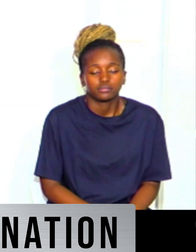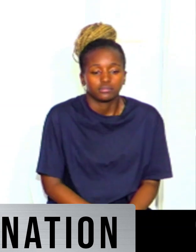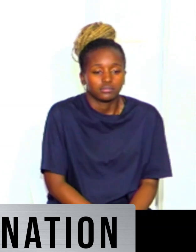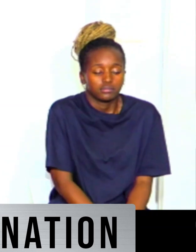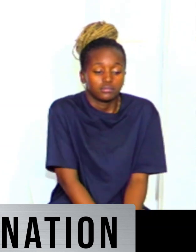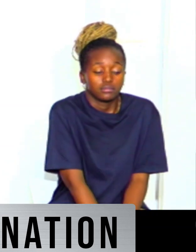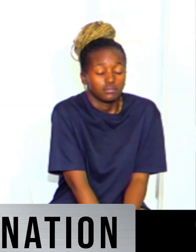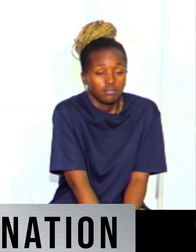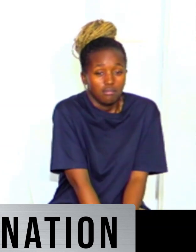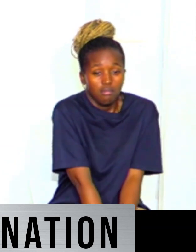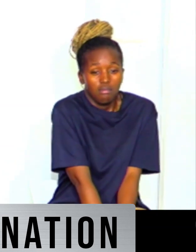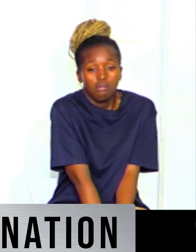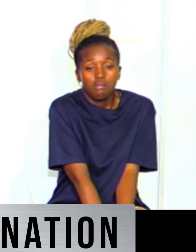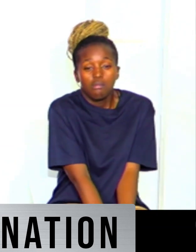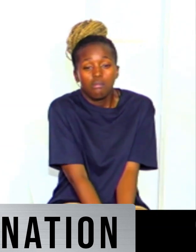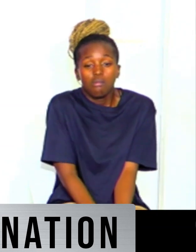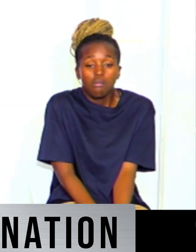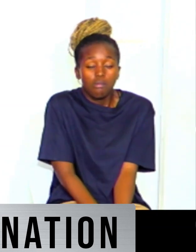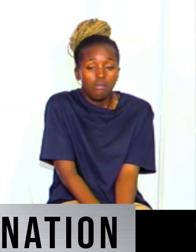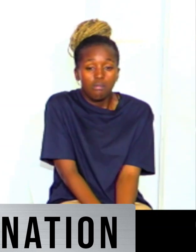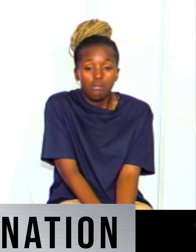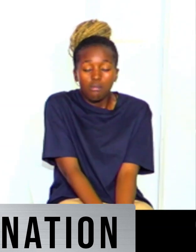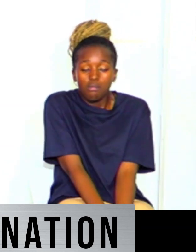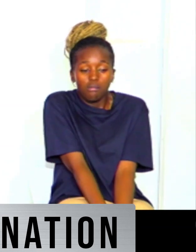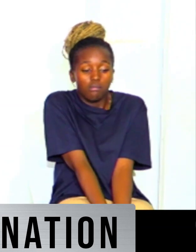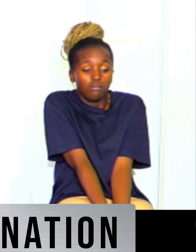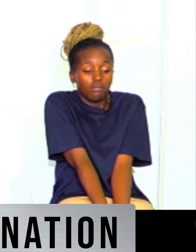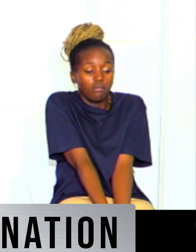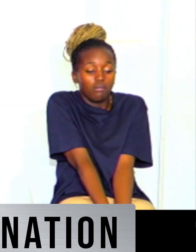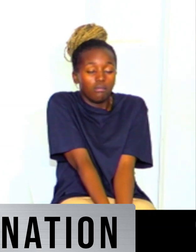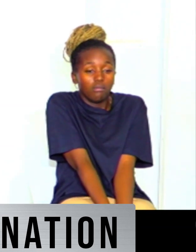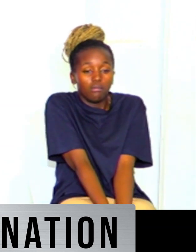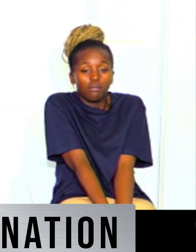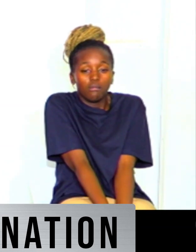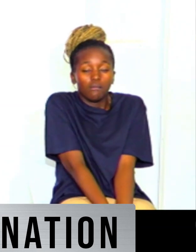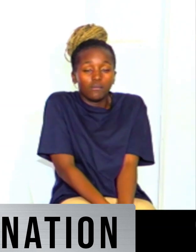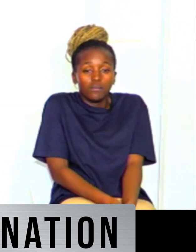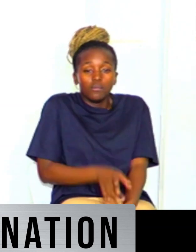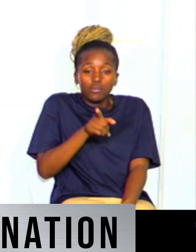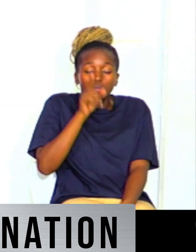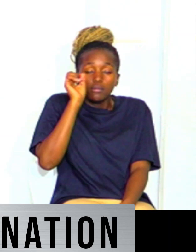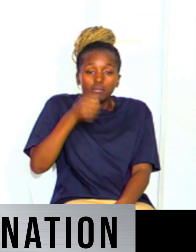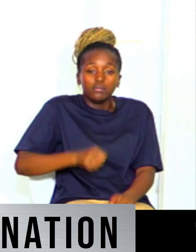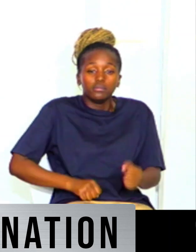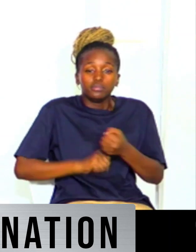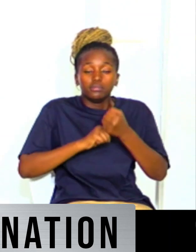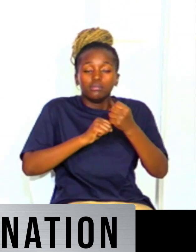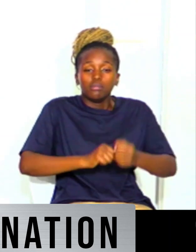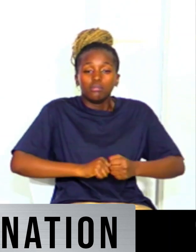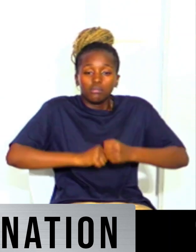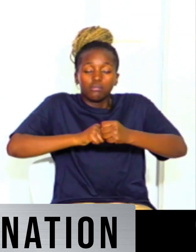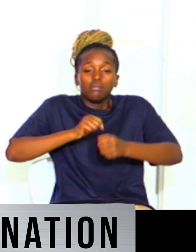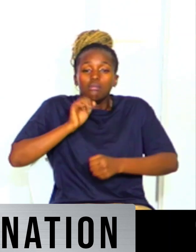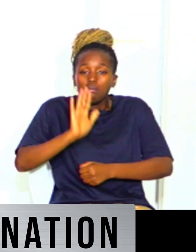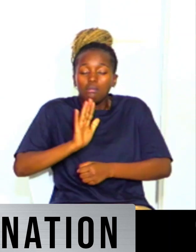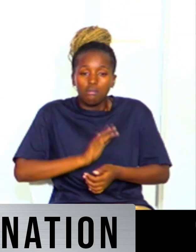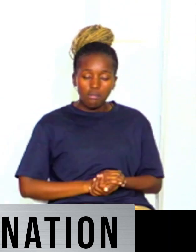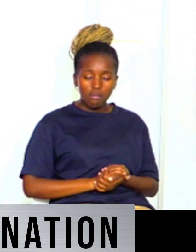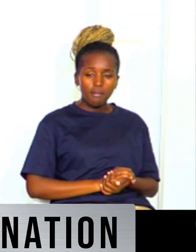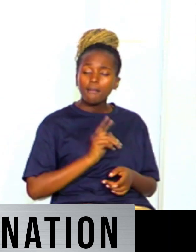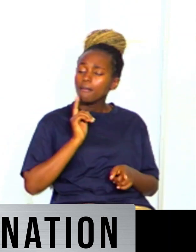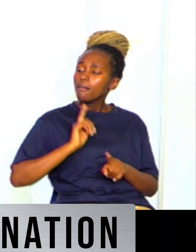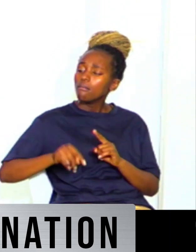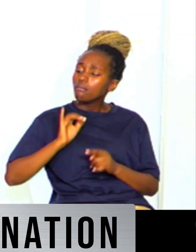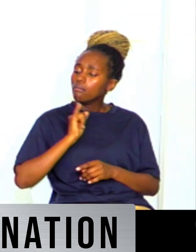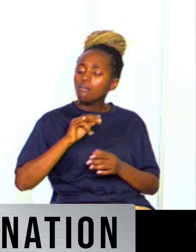utaanza kusema hapa hakuna nini. So it's a job. You must support your boss. So are you seeing a situation where karibu na 2027